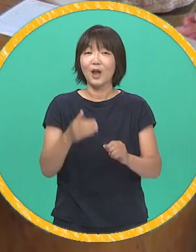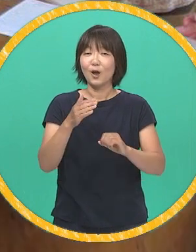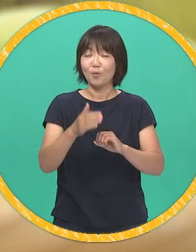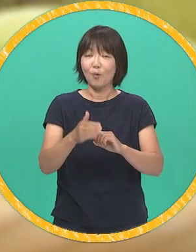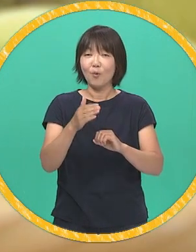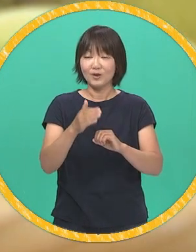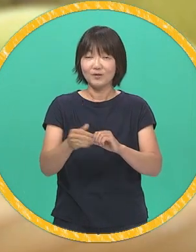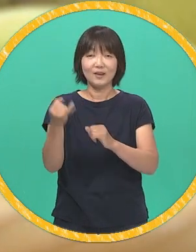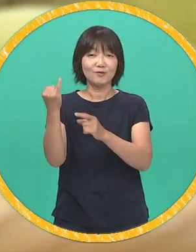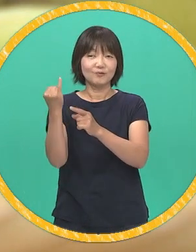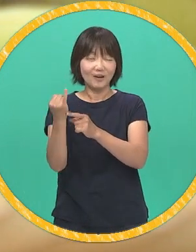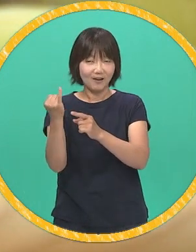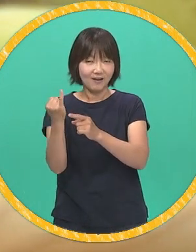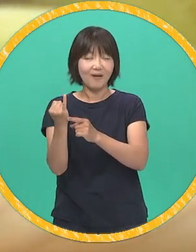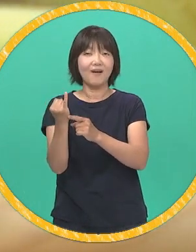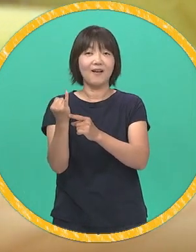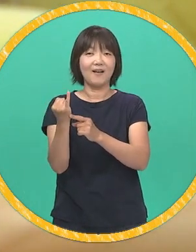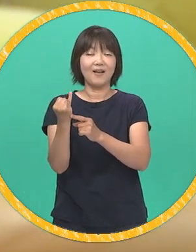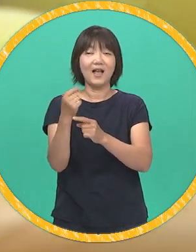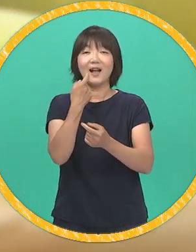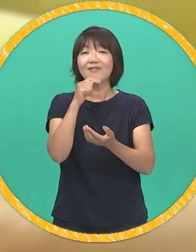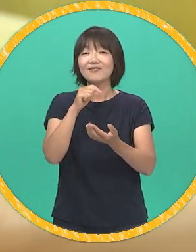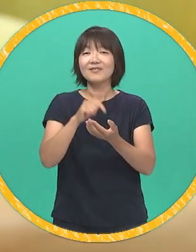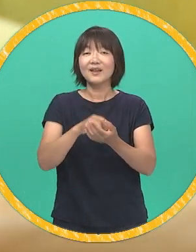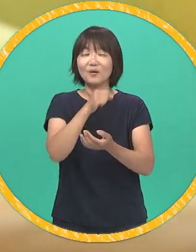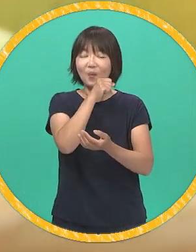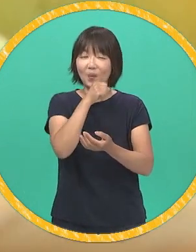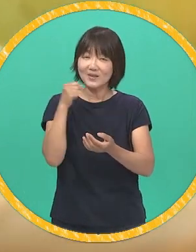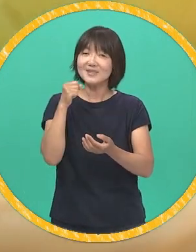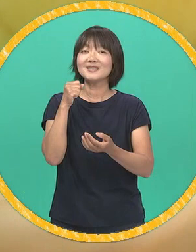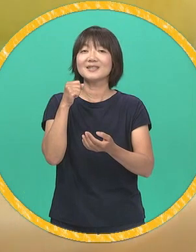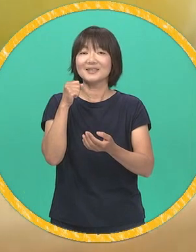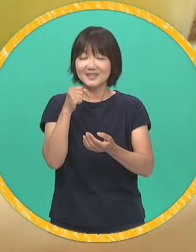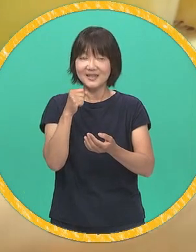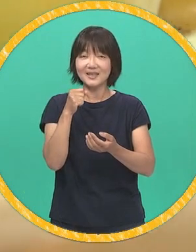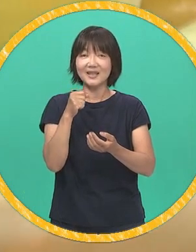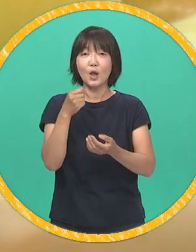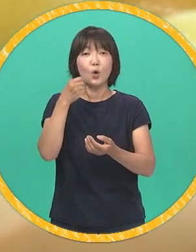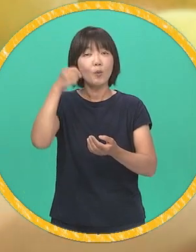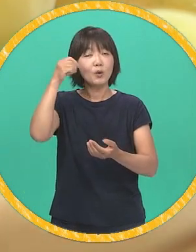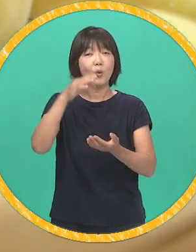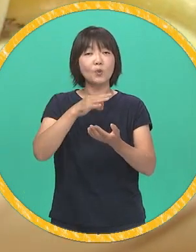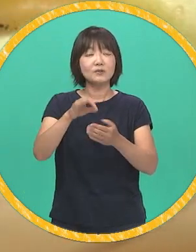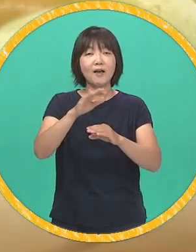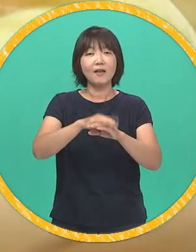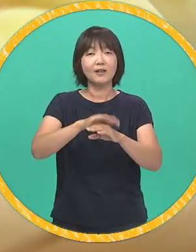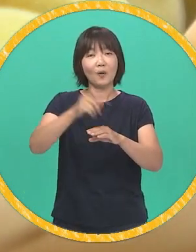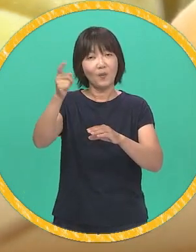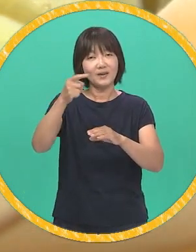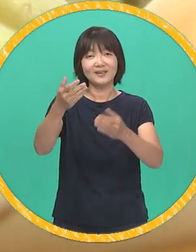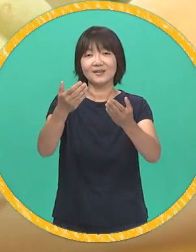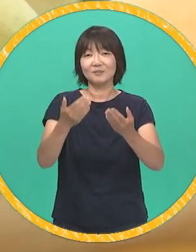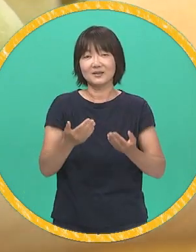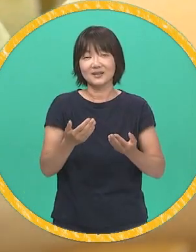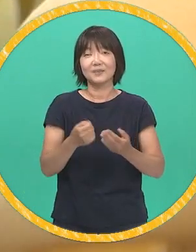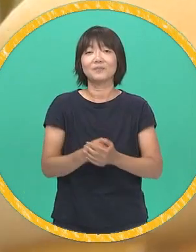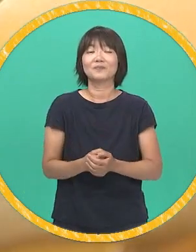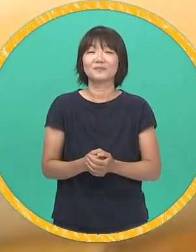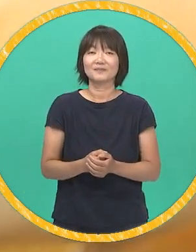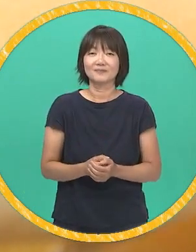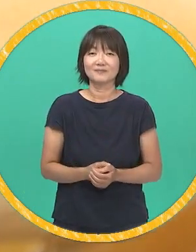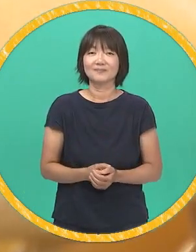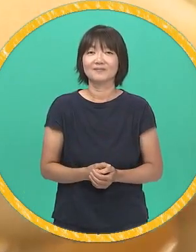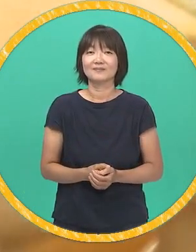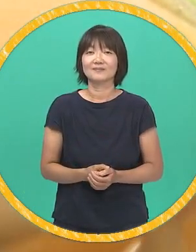研究家でもある市原さんに簡単で美味しいそして意外な梅の使い方を教えてもらいましなま1あの